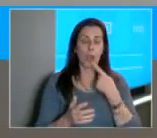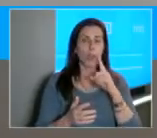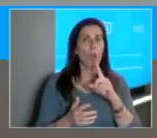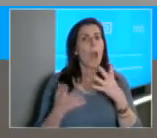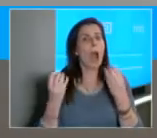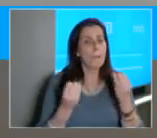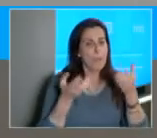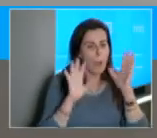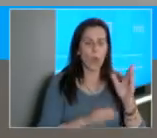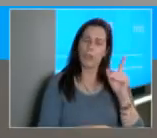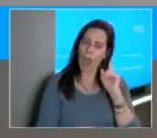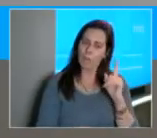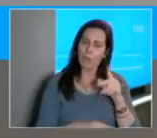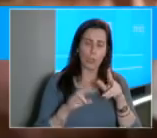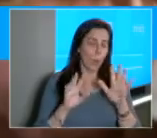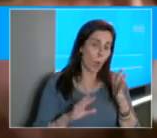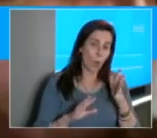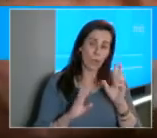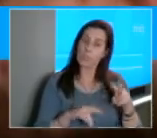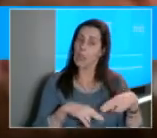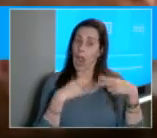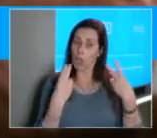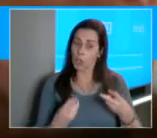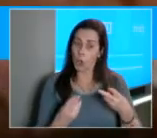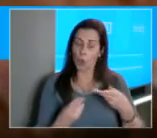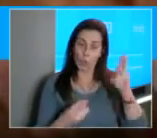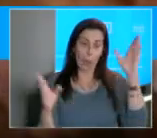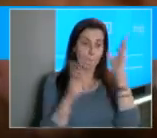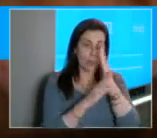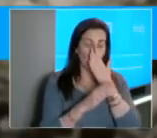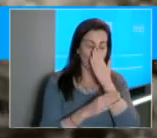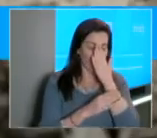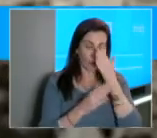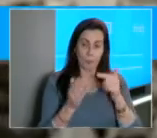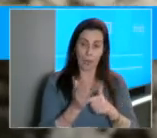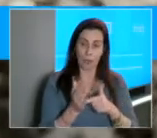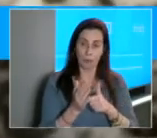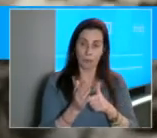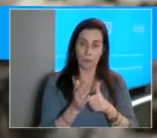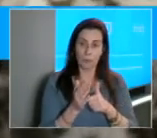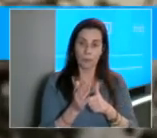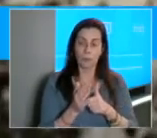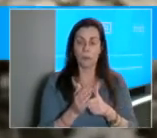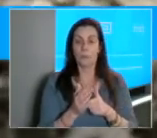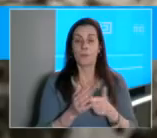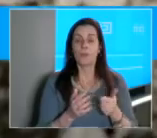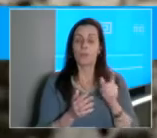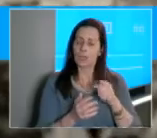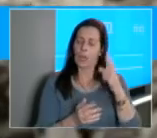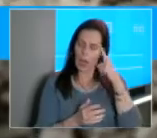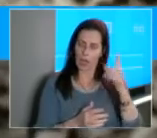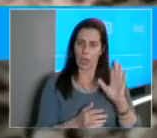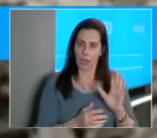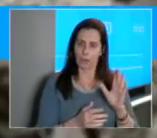גל, והוא יכול לחזור ולהתעצם כשם שהוא עלה לפתע. צריך